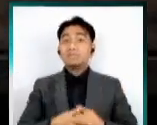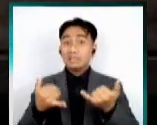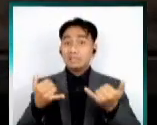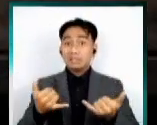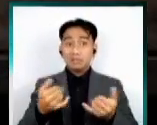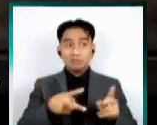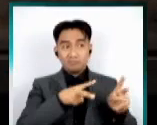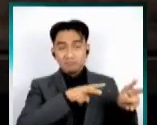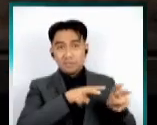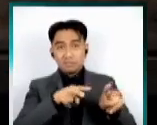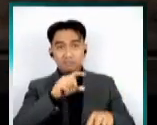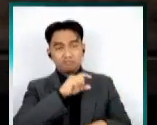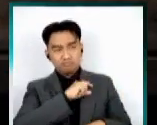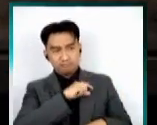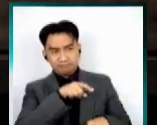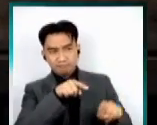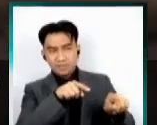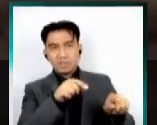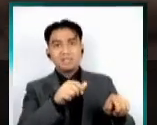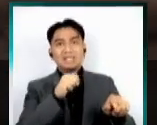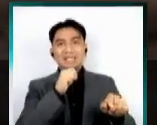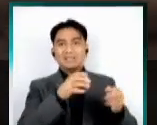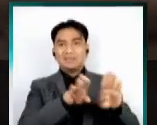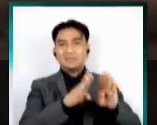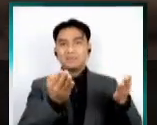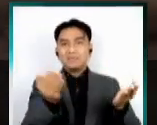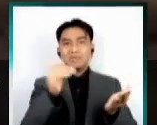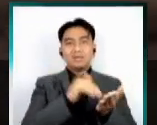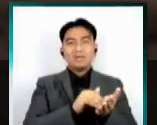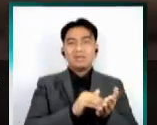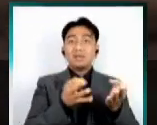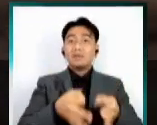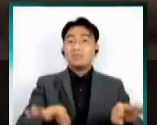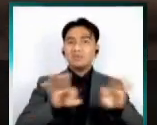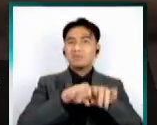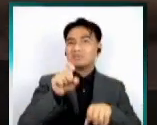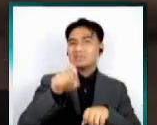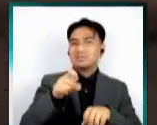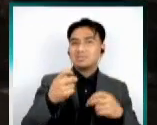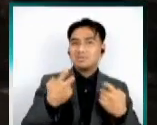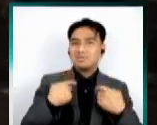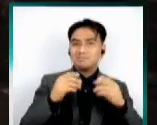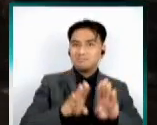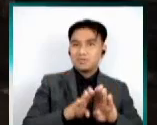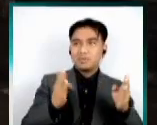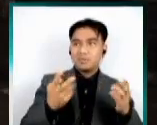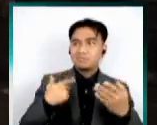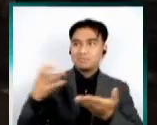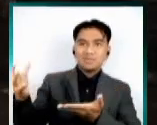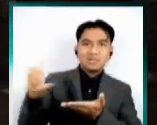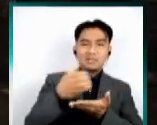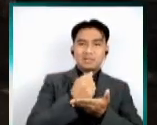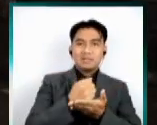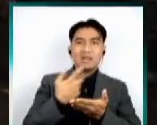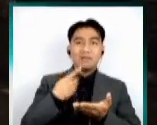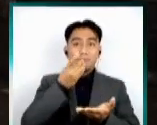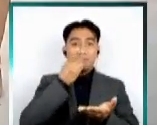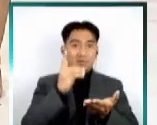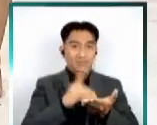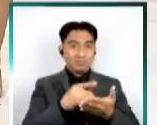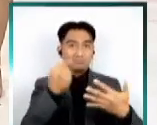na ito muling makapagbukas hanggang hindi nalilinis at nakakakuha ng mga permit.